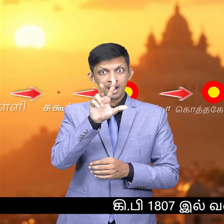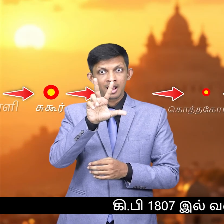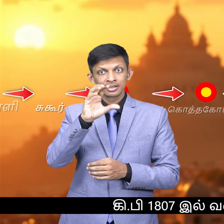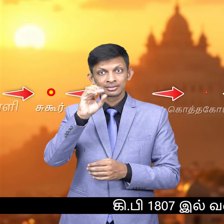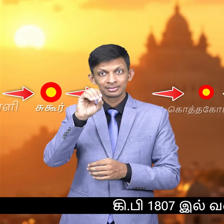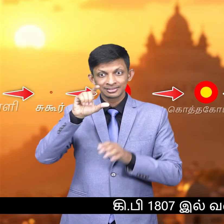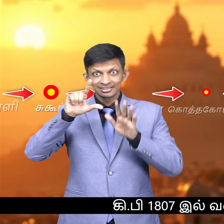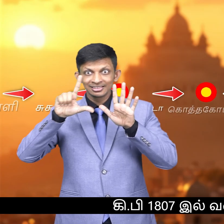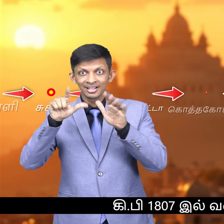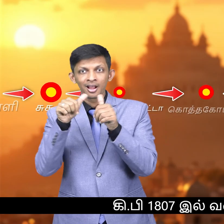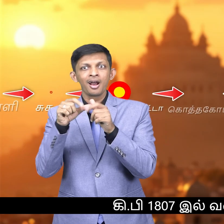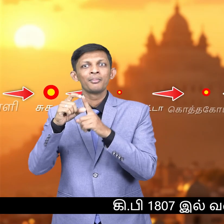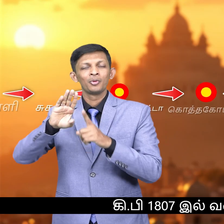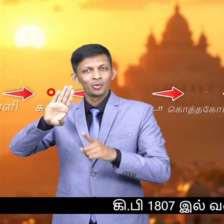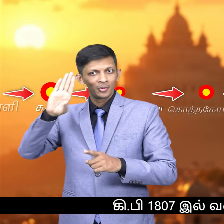இறுதியாக கிபி